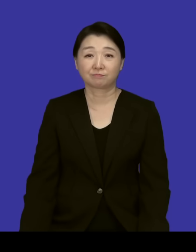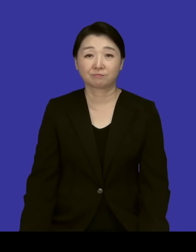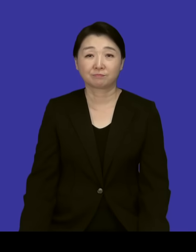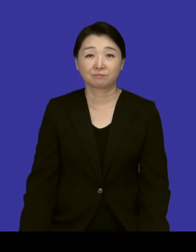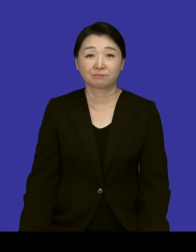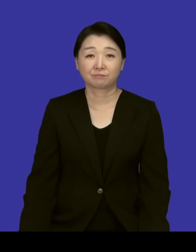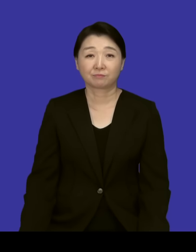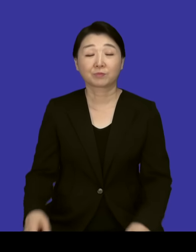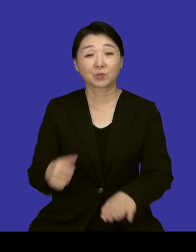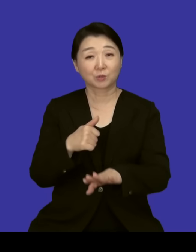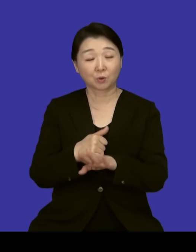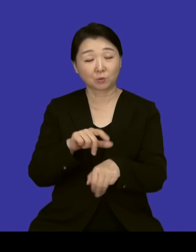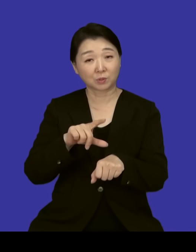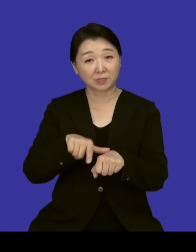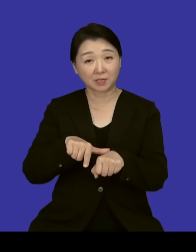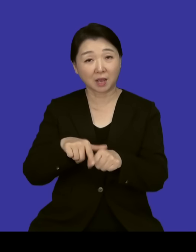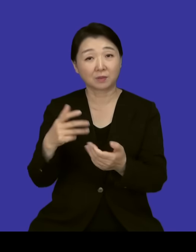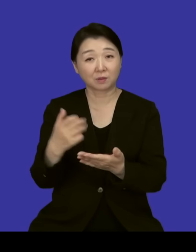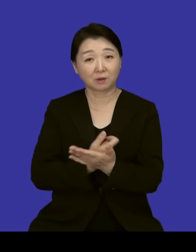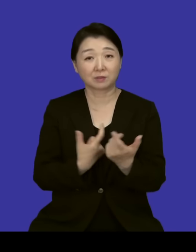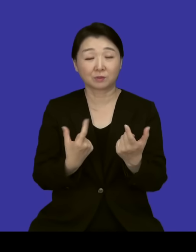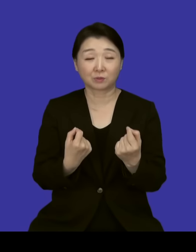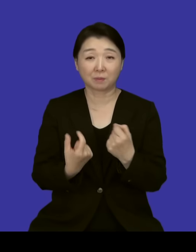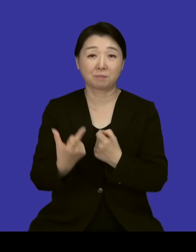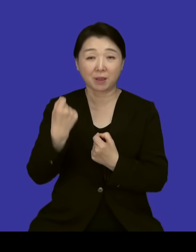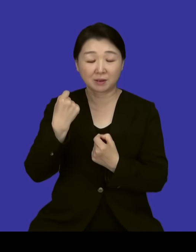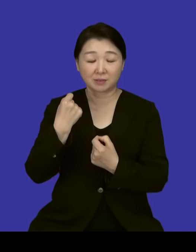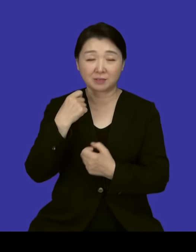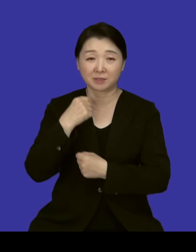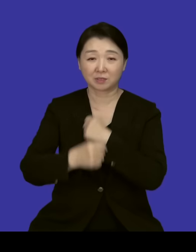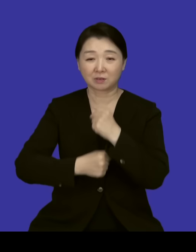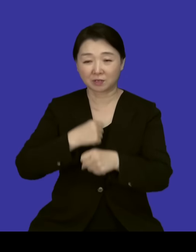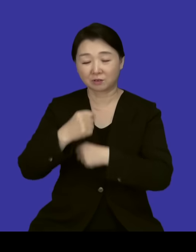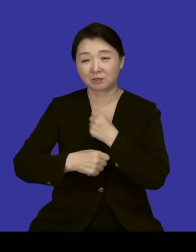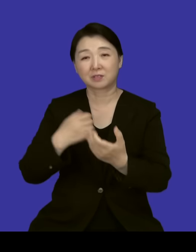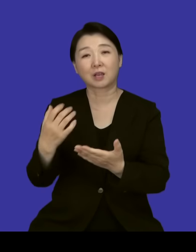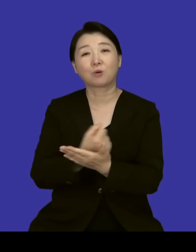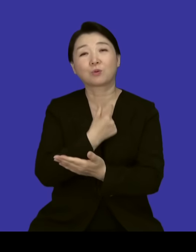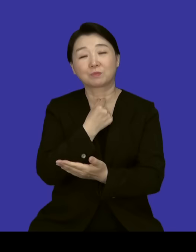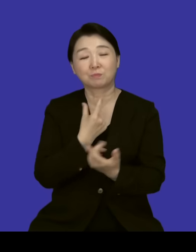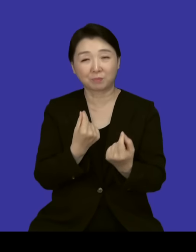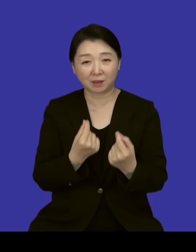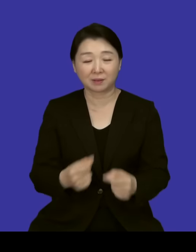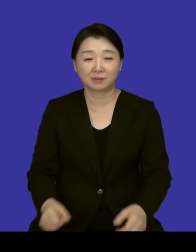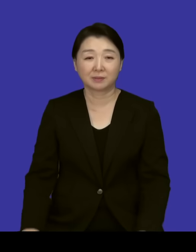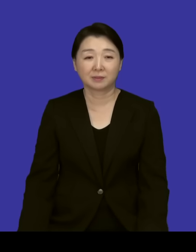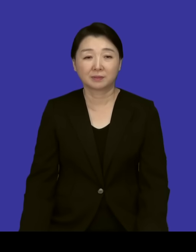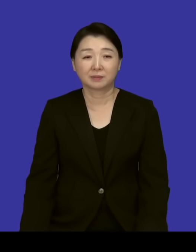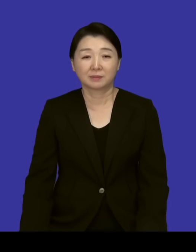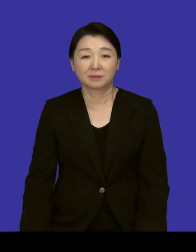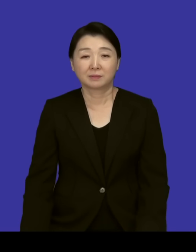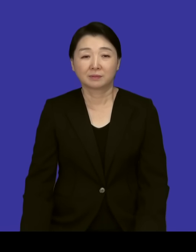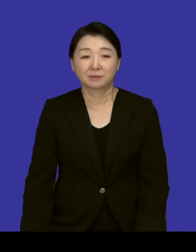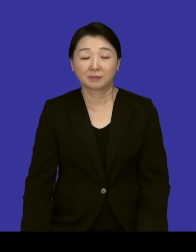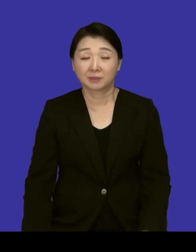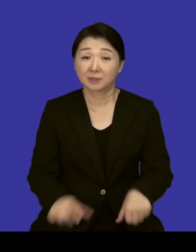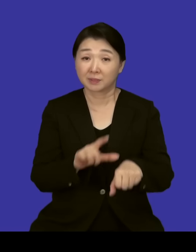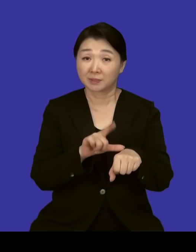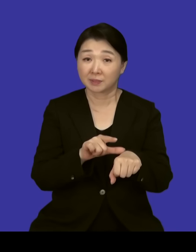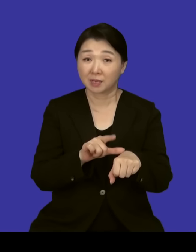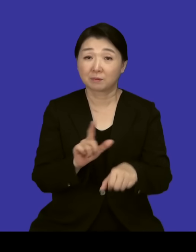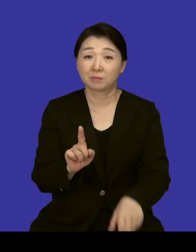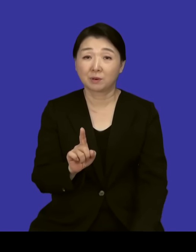결국은 시간을 얻으려고 빨리 경제적 자유를 얻으려고 하는 거잖아요. 근데 시간은